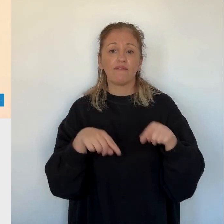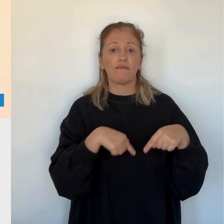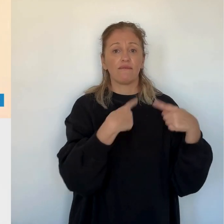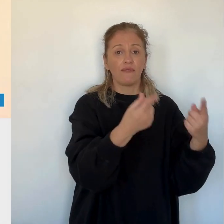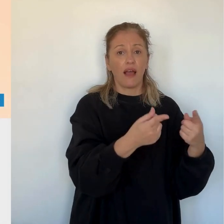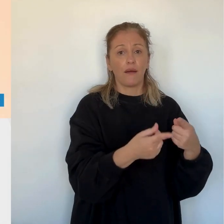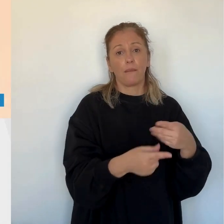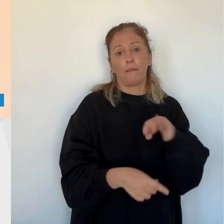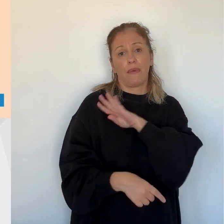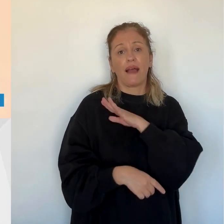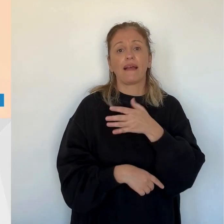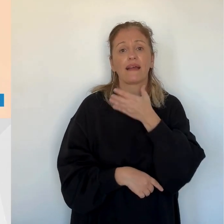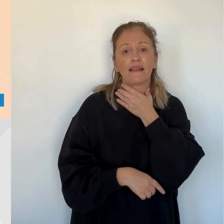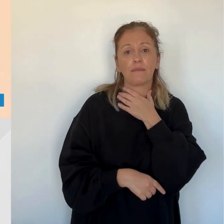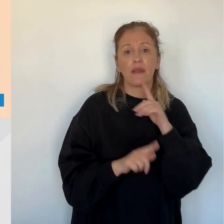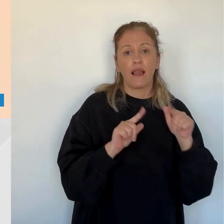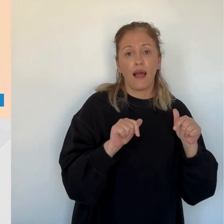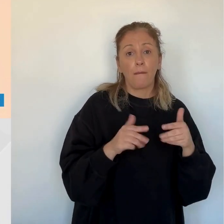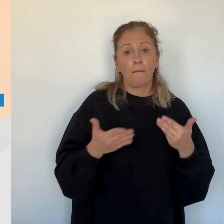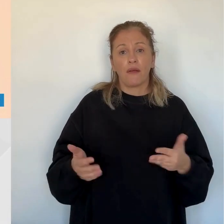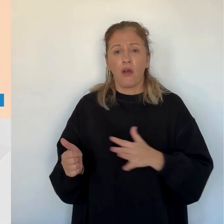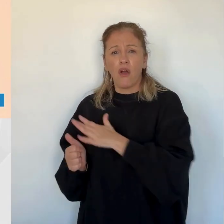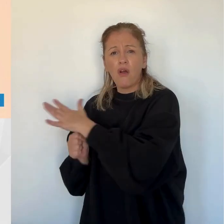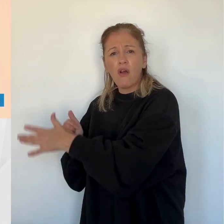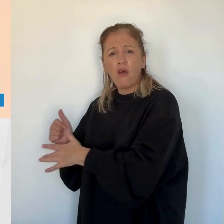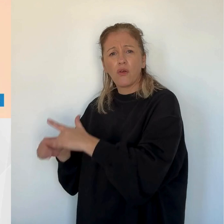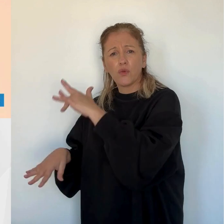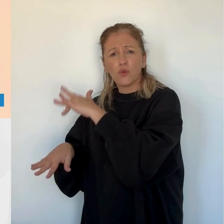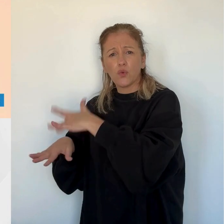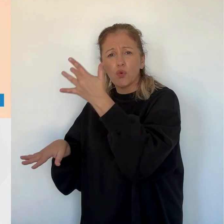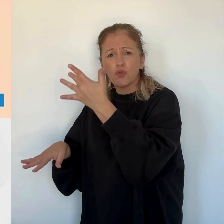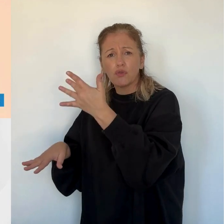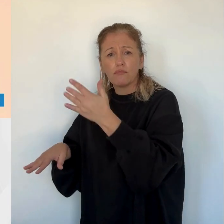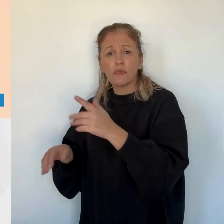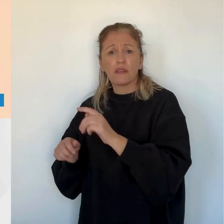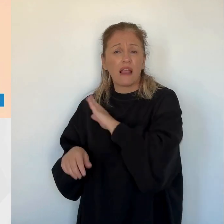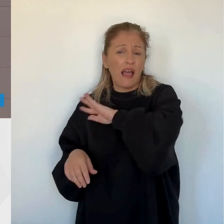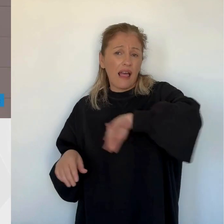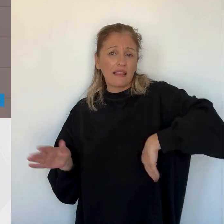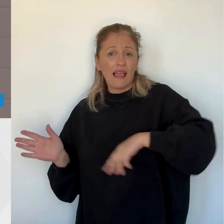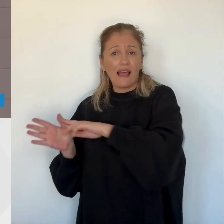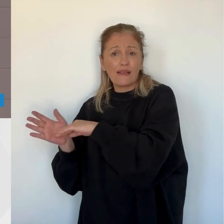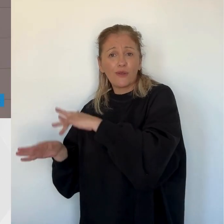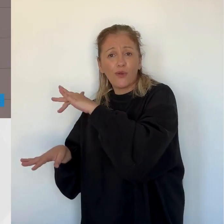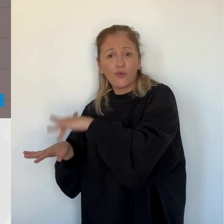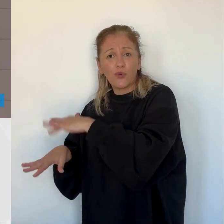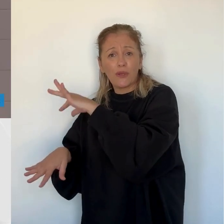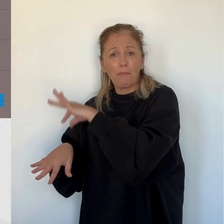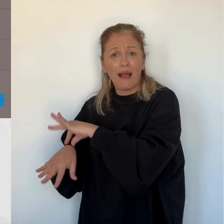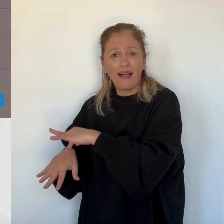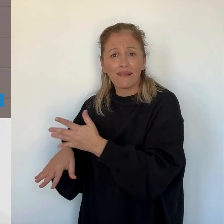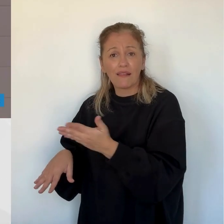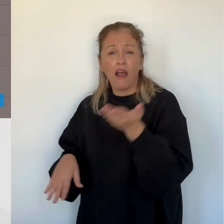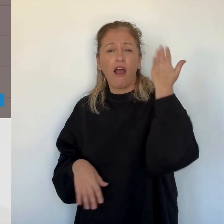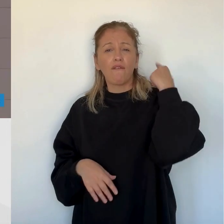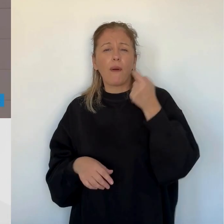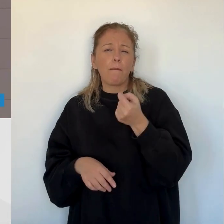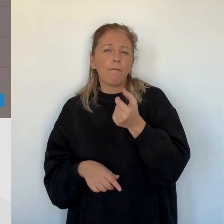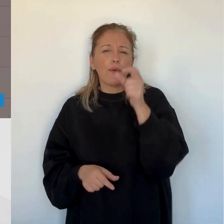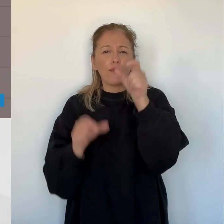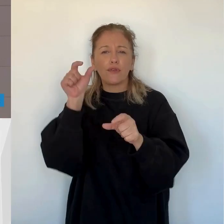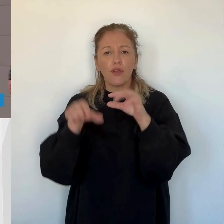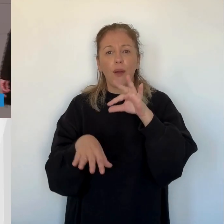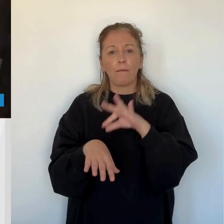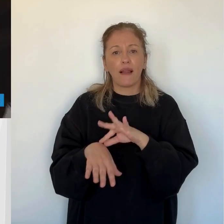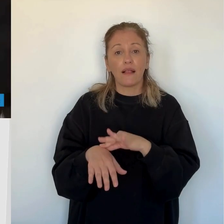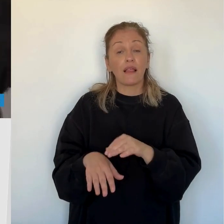cette proportion atteint 70% ces tout derniers jours, dans les 2 antennes ajaxiennes de SOS Médecins. La Corse est bel et bien entrée en phase épidémique.